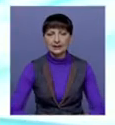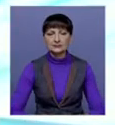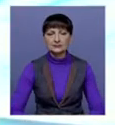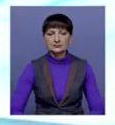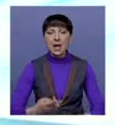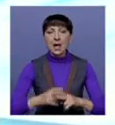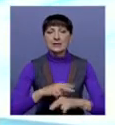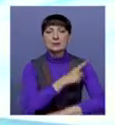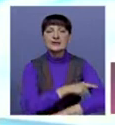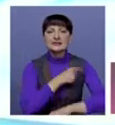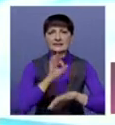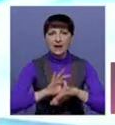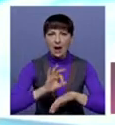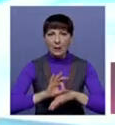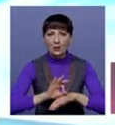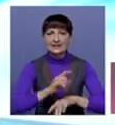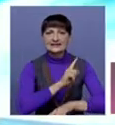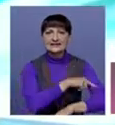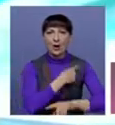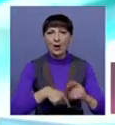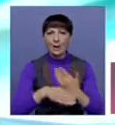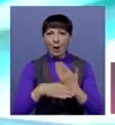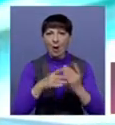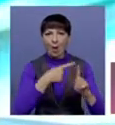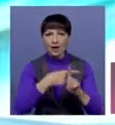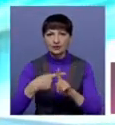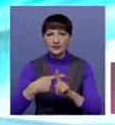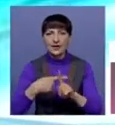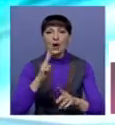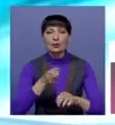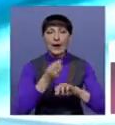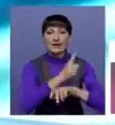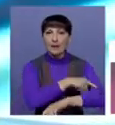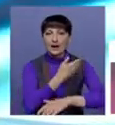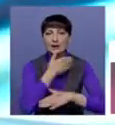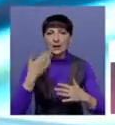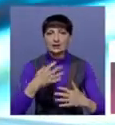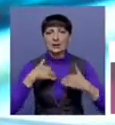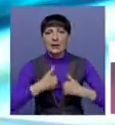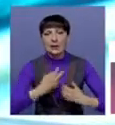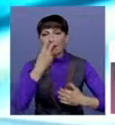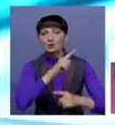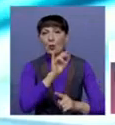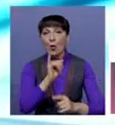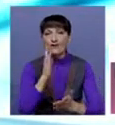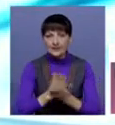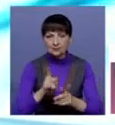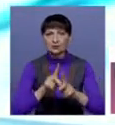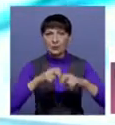Это медицинские работники скорой помощи, негоспитализированные больные с признаками острой респираторной вирусной